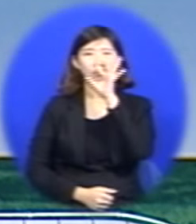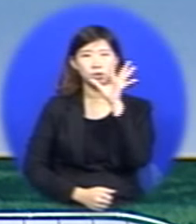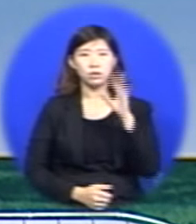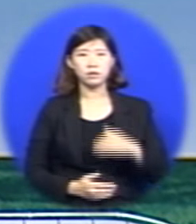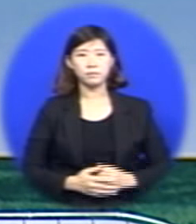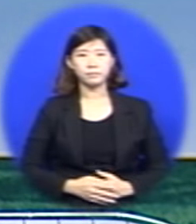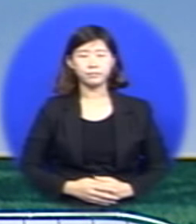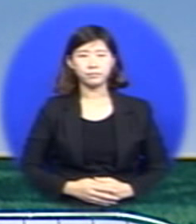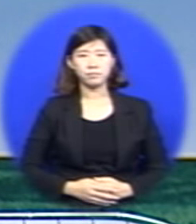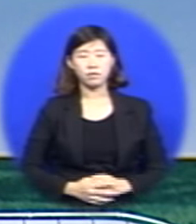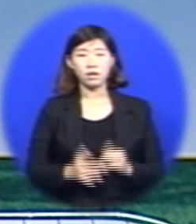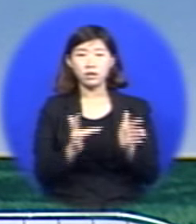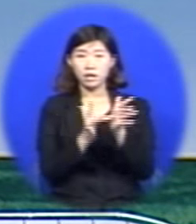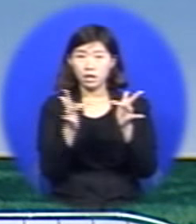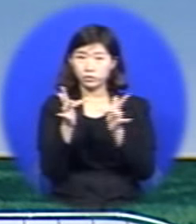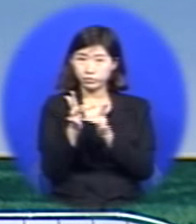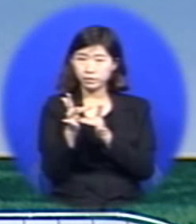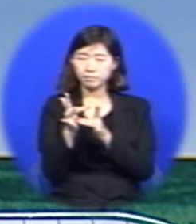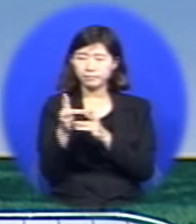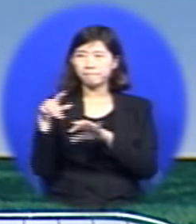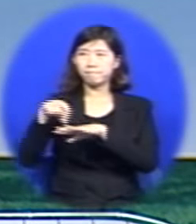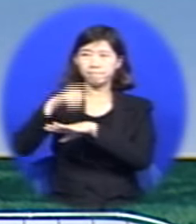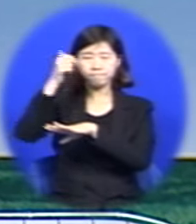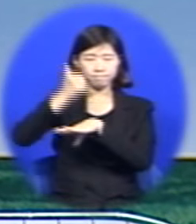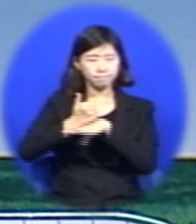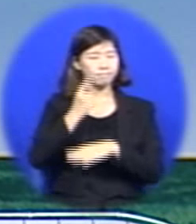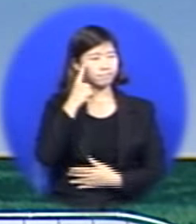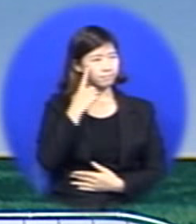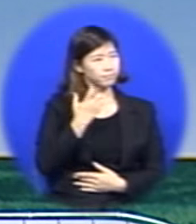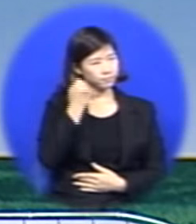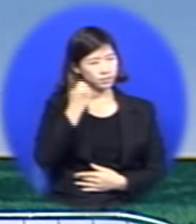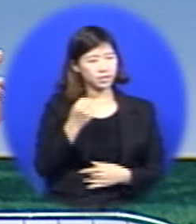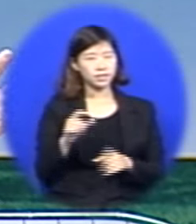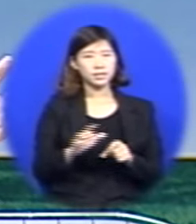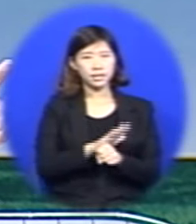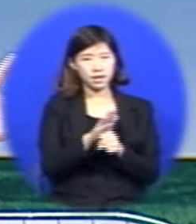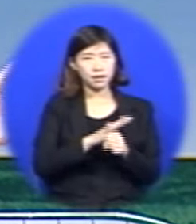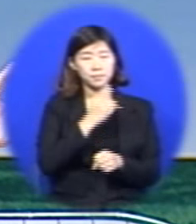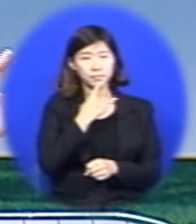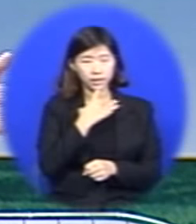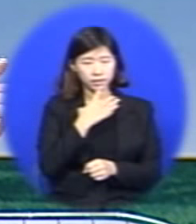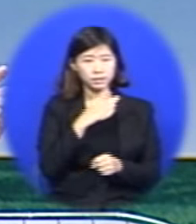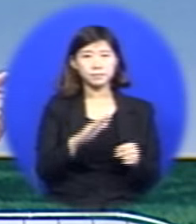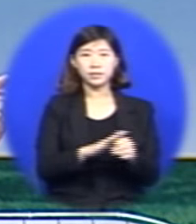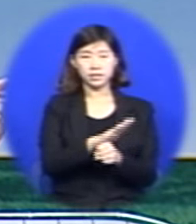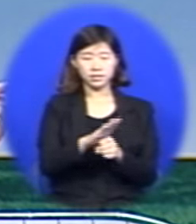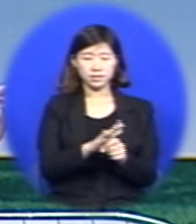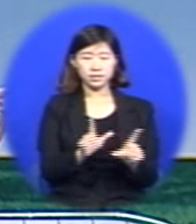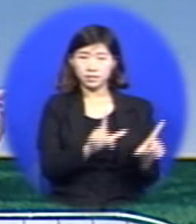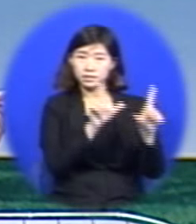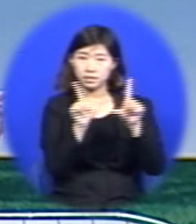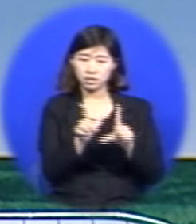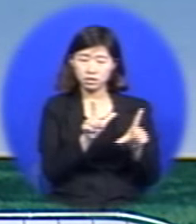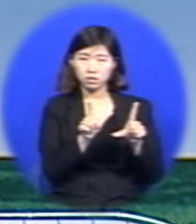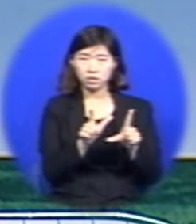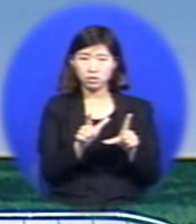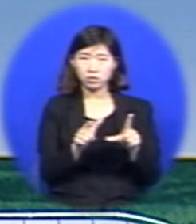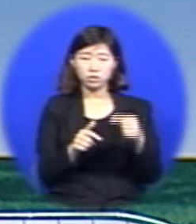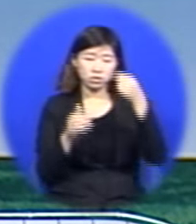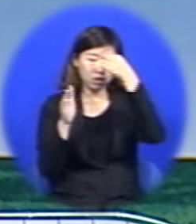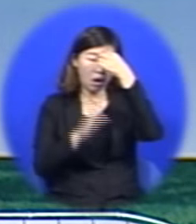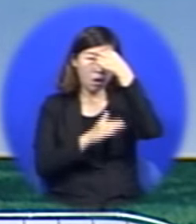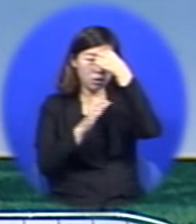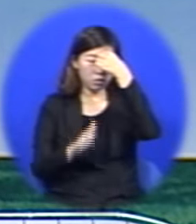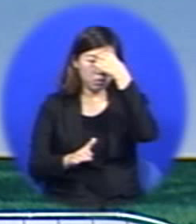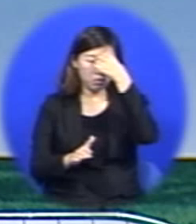예수님을 왕으로 모시고 살면서 사랑만 하며 사는 결단을 한 성도들의 공동체 속에서